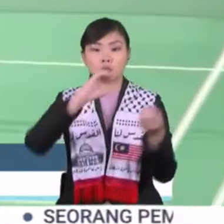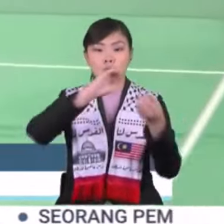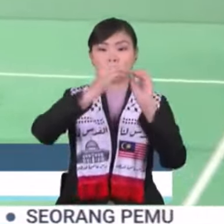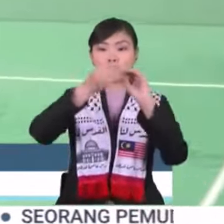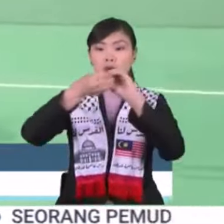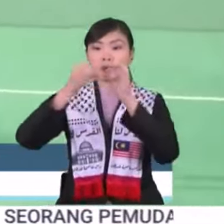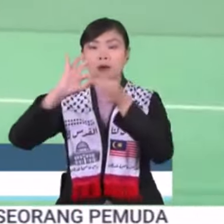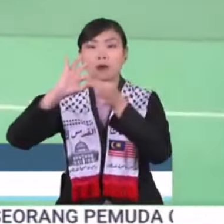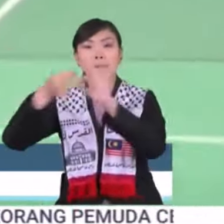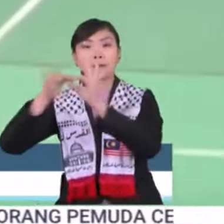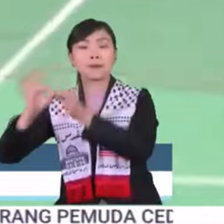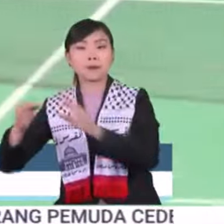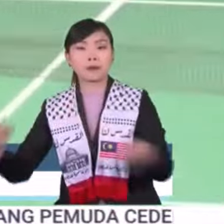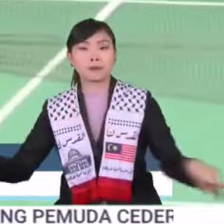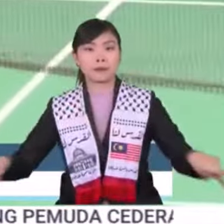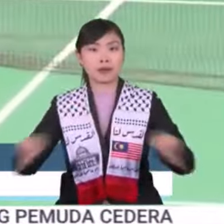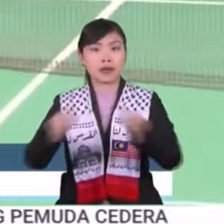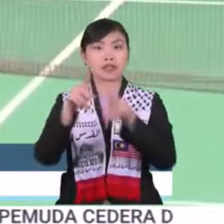2024.